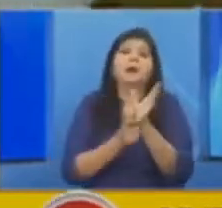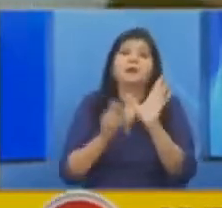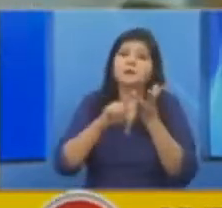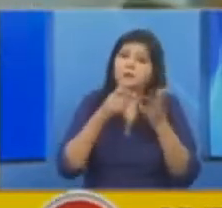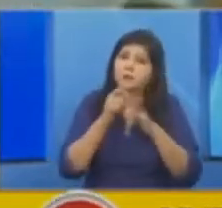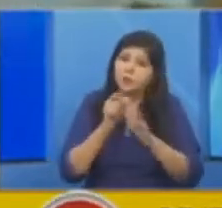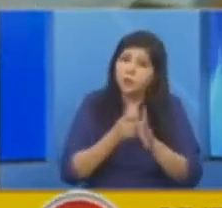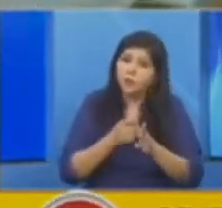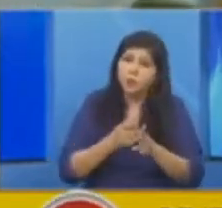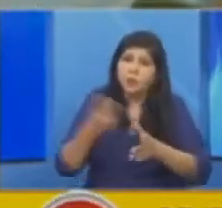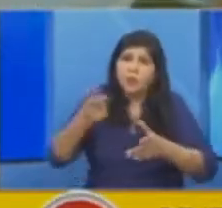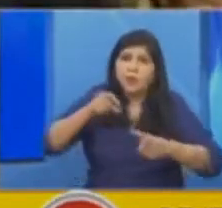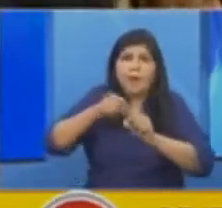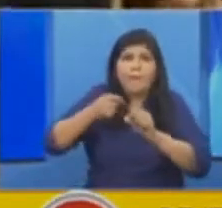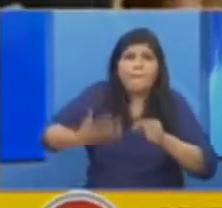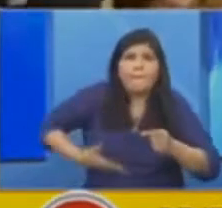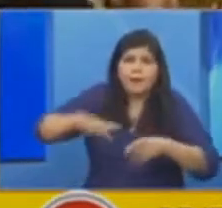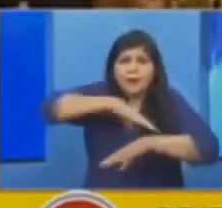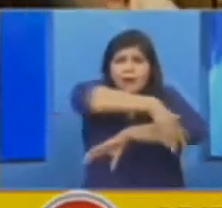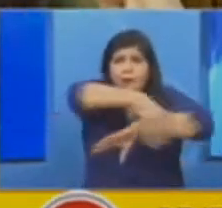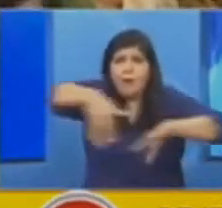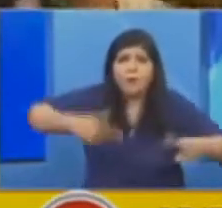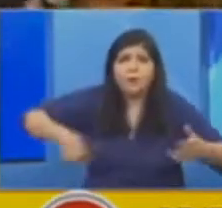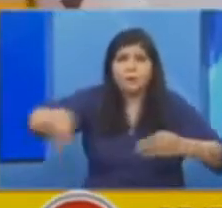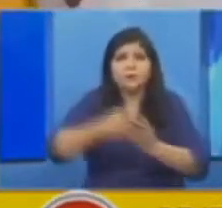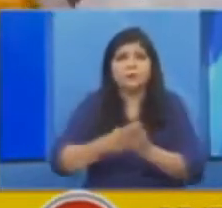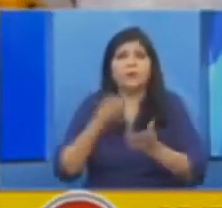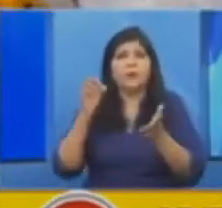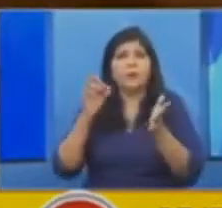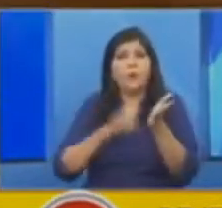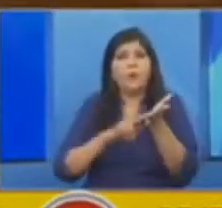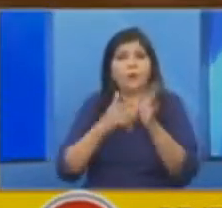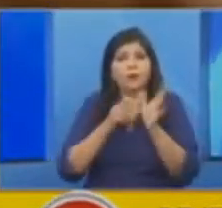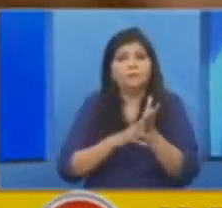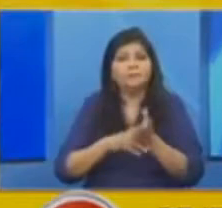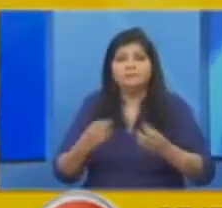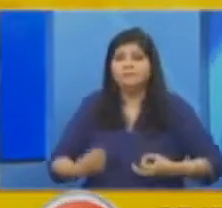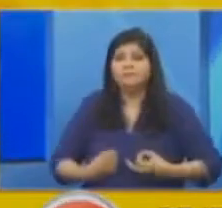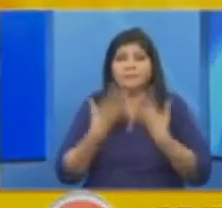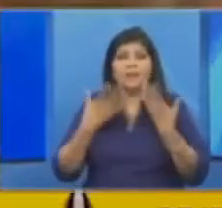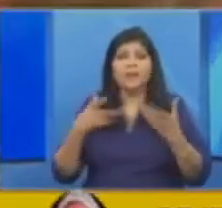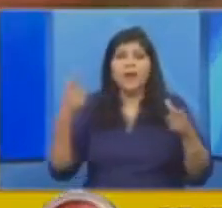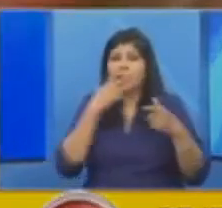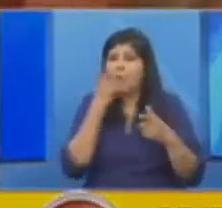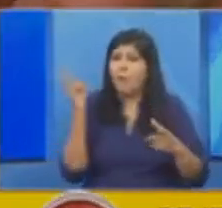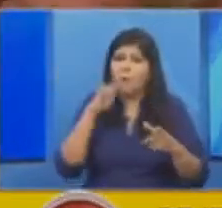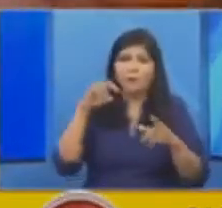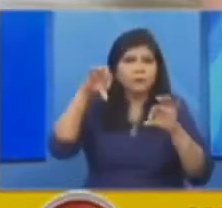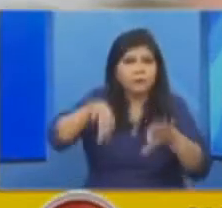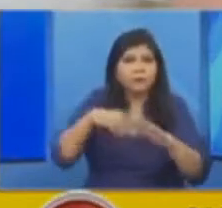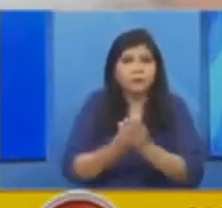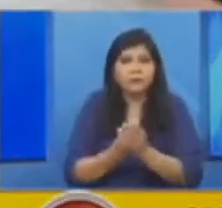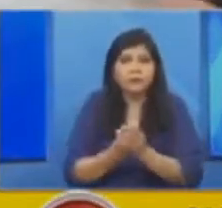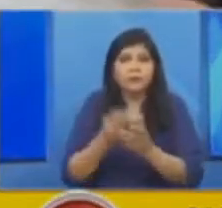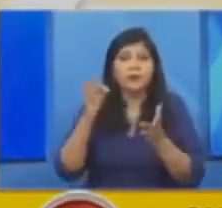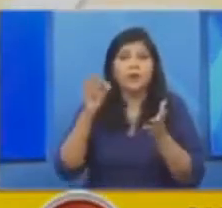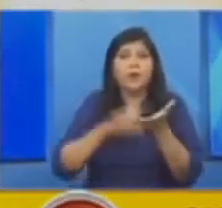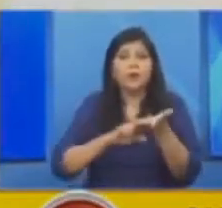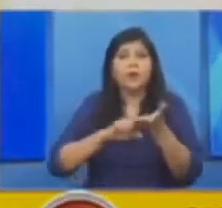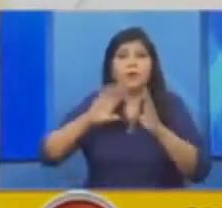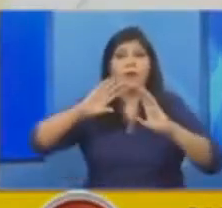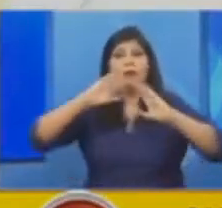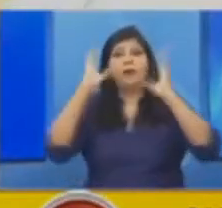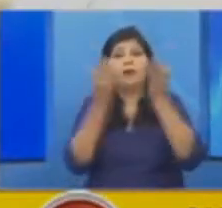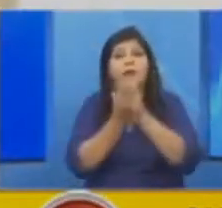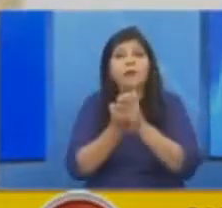या खाड़ी देशों, ओनम का उल्लास आपको हर कहीं मिल जाएगा, ओनम एक इंटरनेशनल